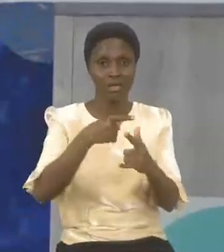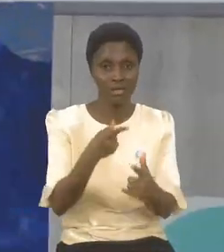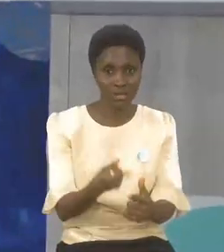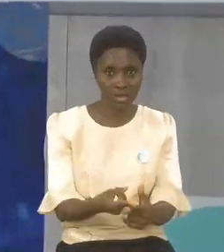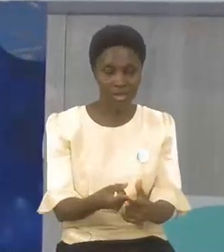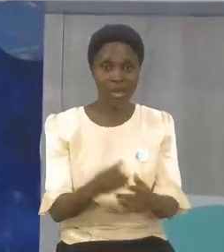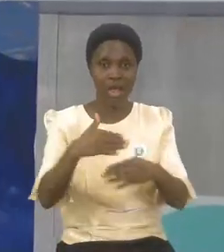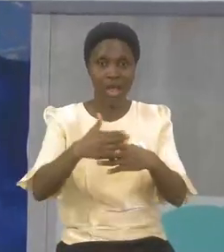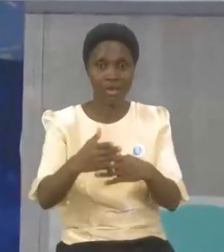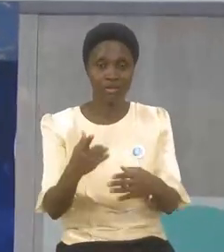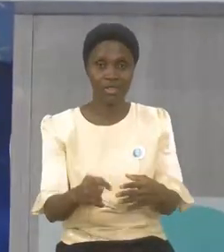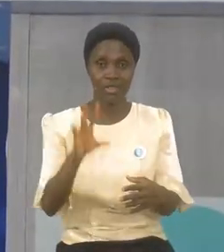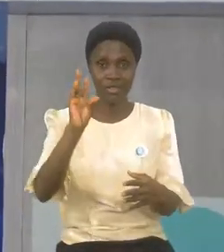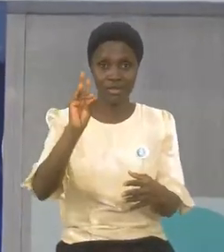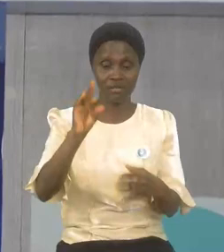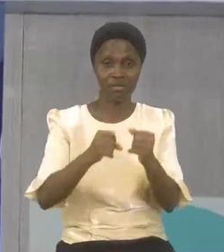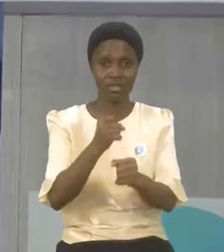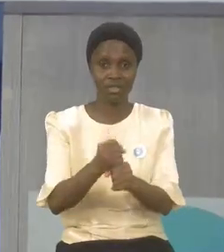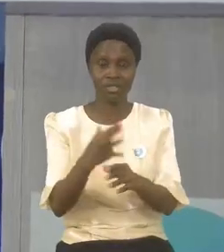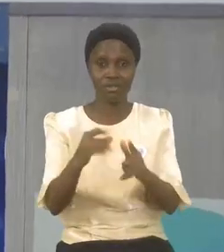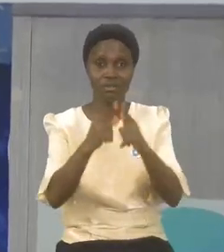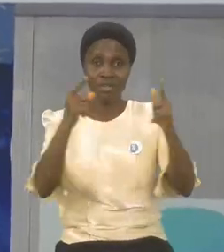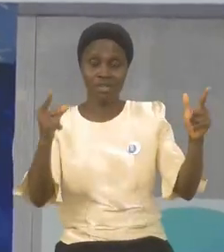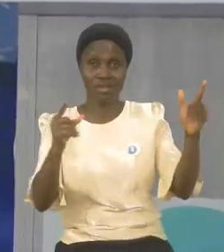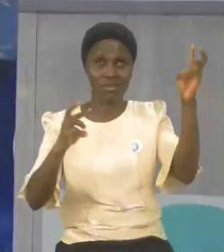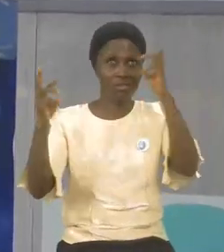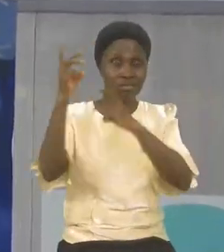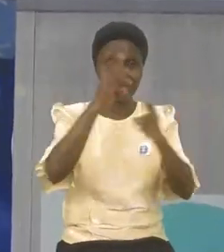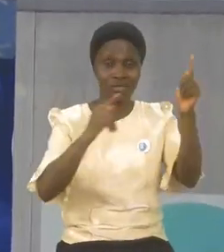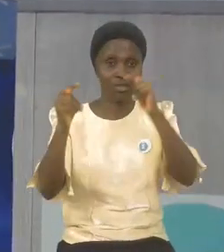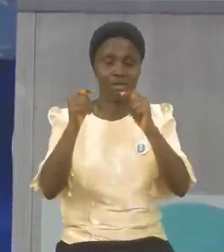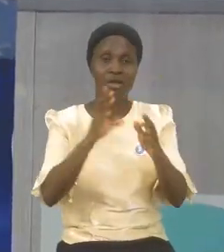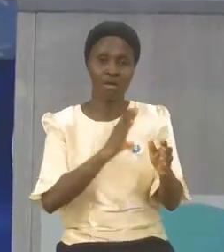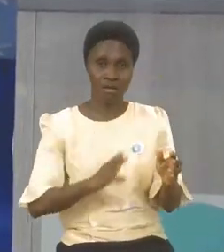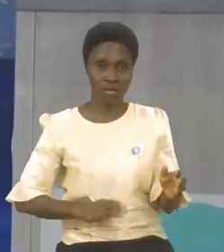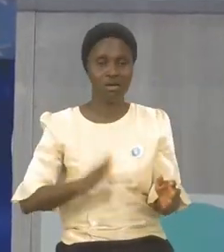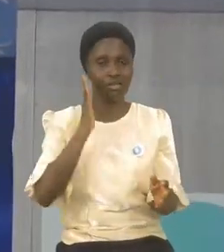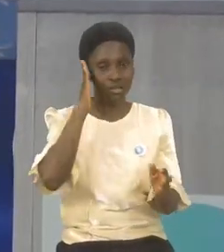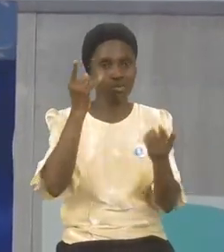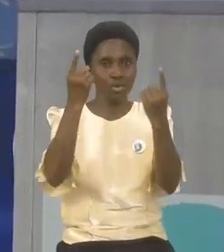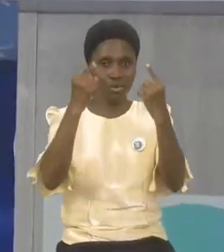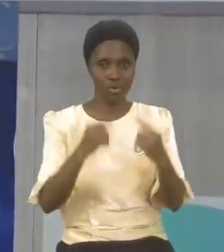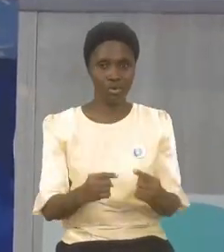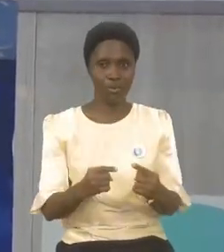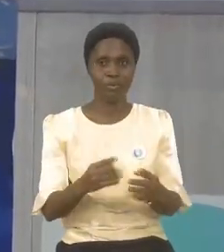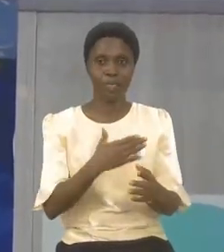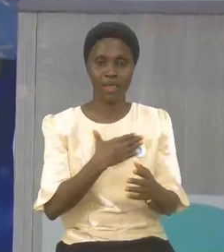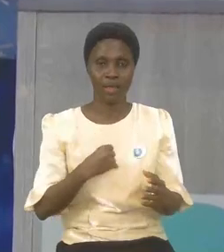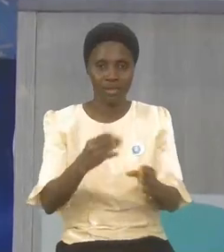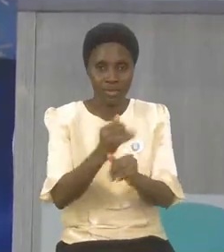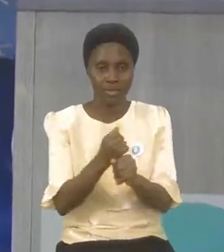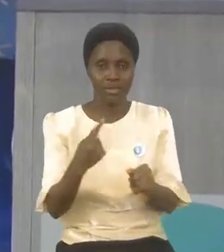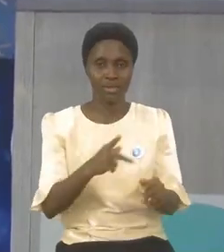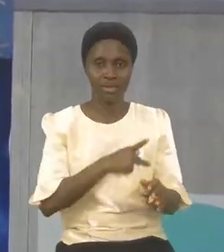terre. Et puis, après cela, après les 7 ans de grande tribulation,